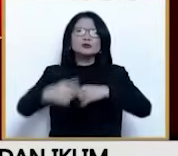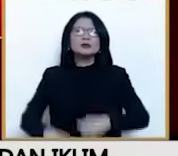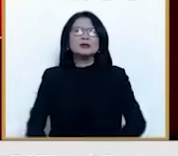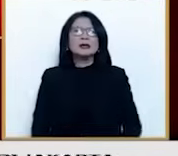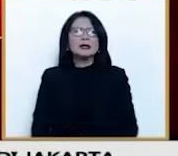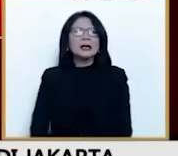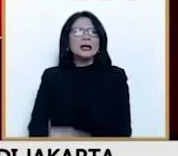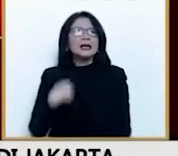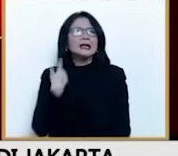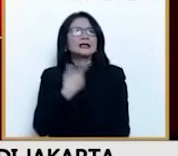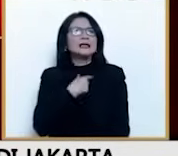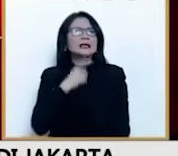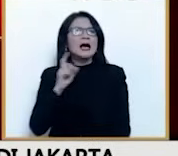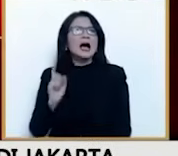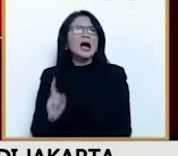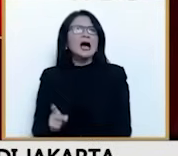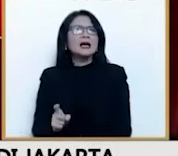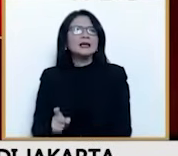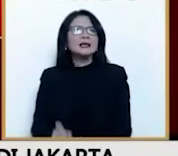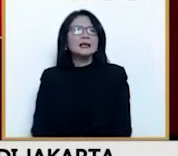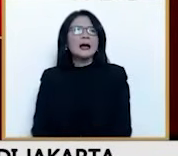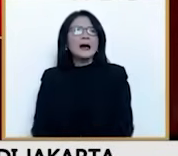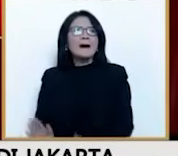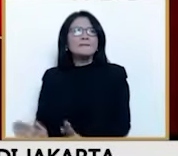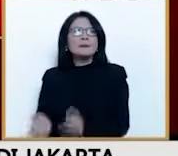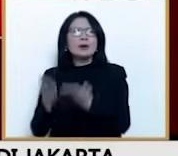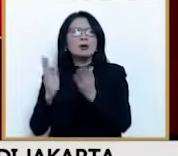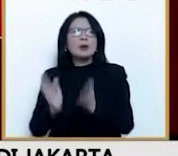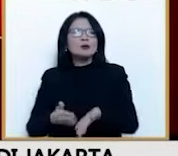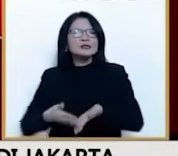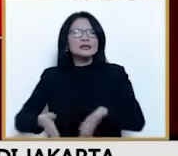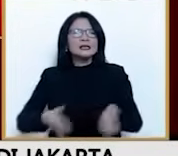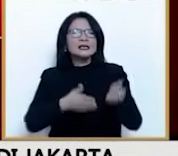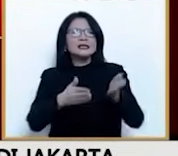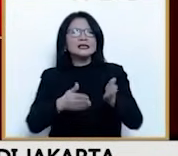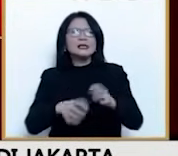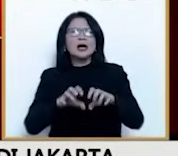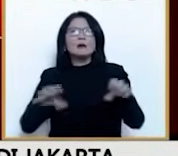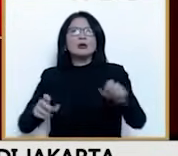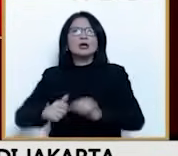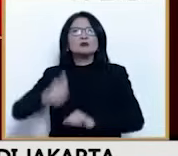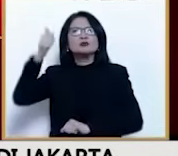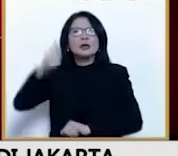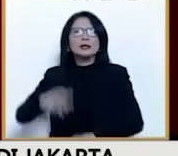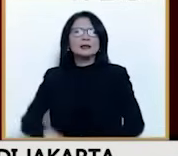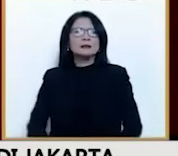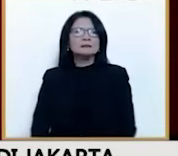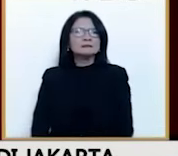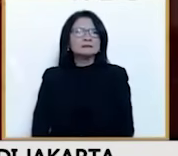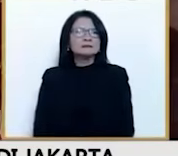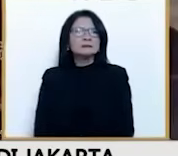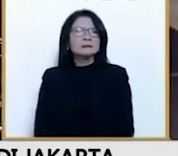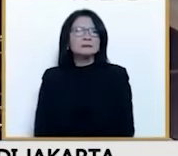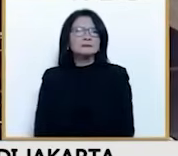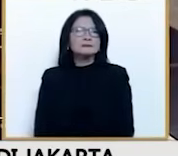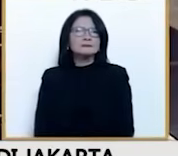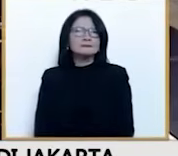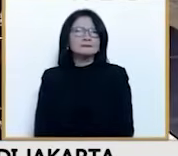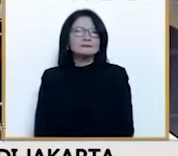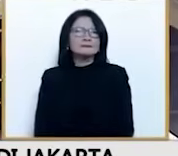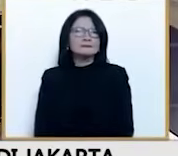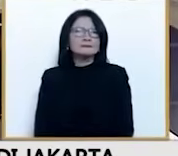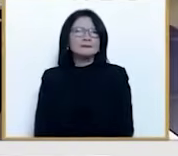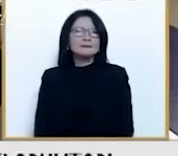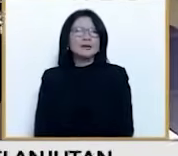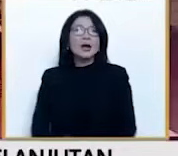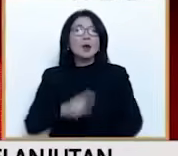kita akan membangun tadi strategi-strategi produk unggulan untuk menangannya. Ya, mohon maaf waktunya habis,